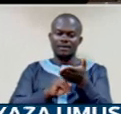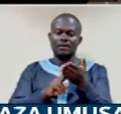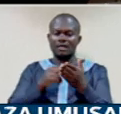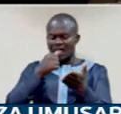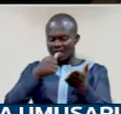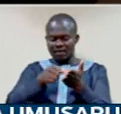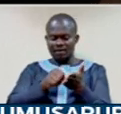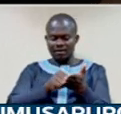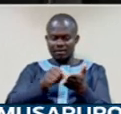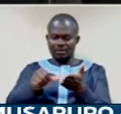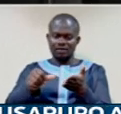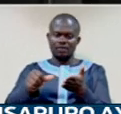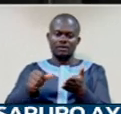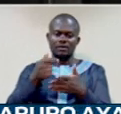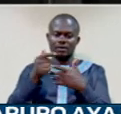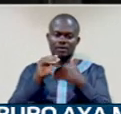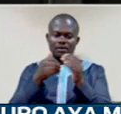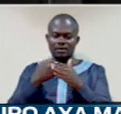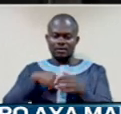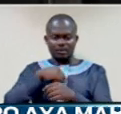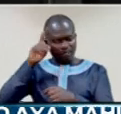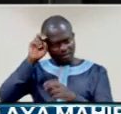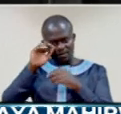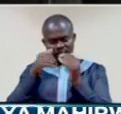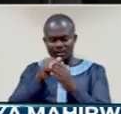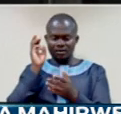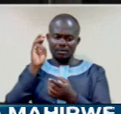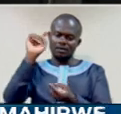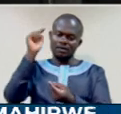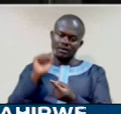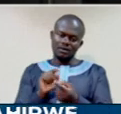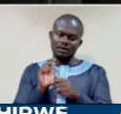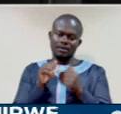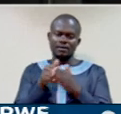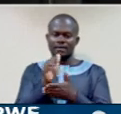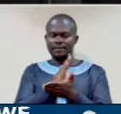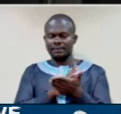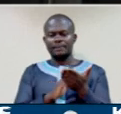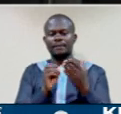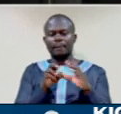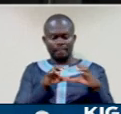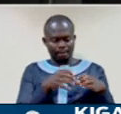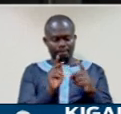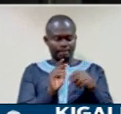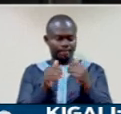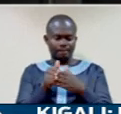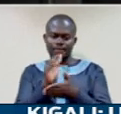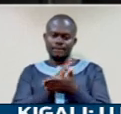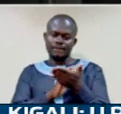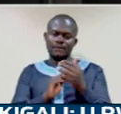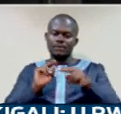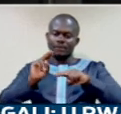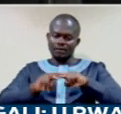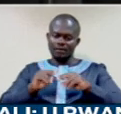amabahasha afunze. Ibyo byose dutekereza ko bizagabanya kwa kunda abantu bamwe cyangwa gatsiko k'abantu bamwe